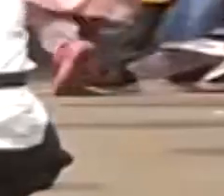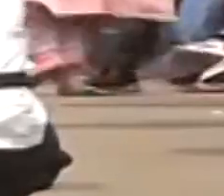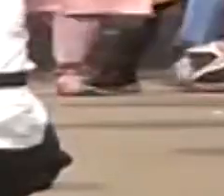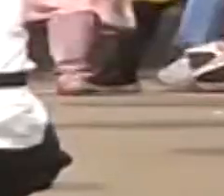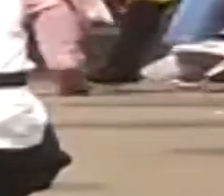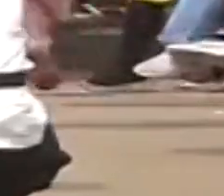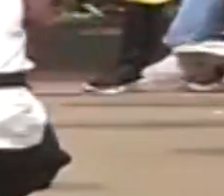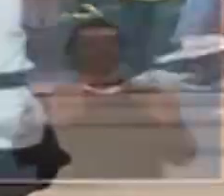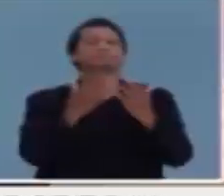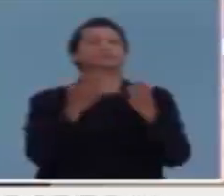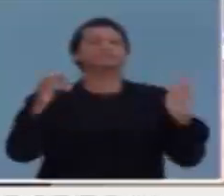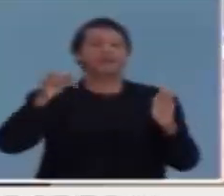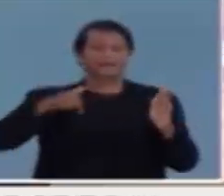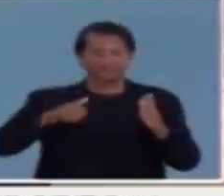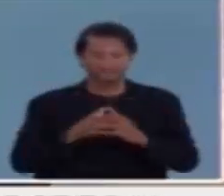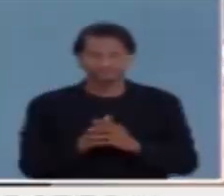pekan.